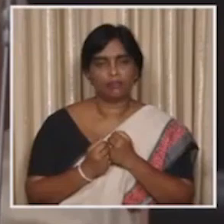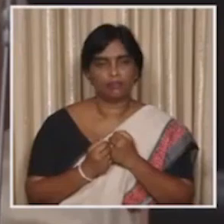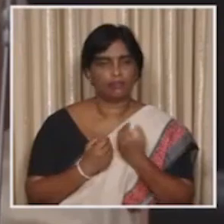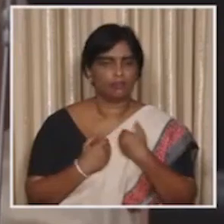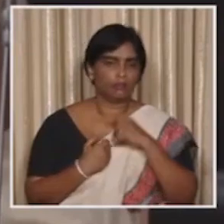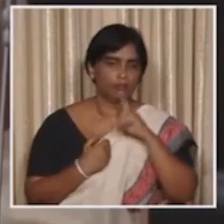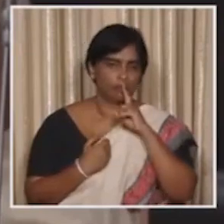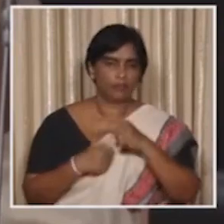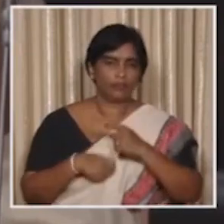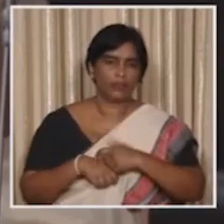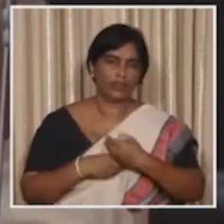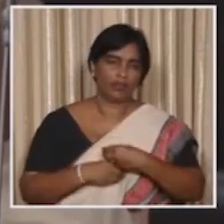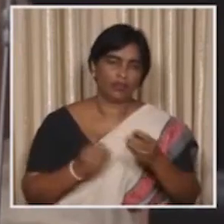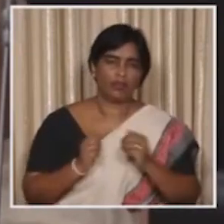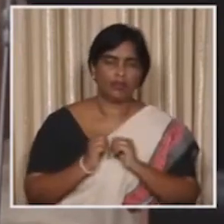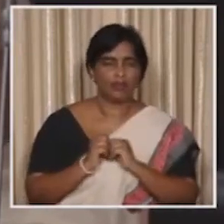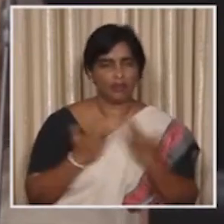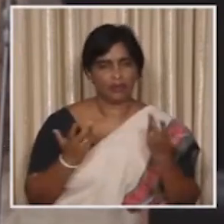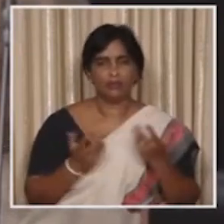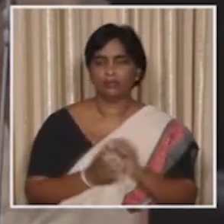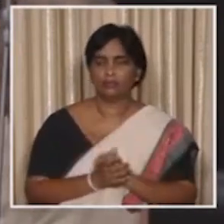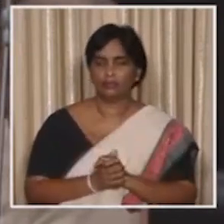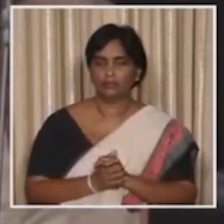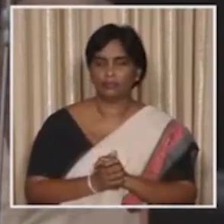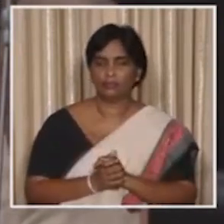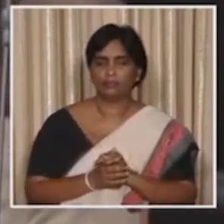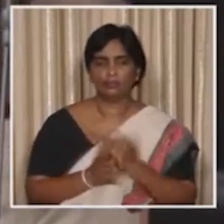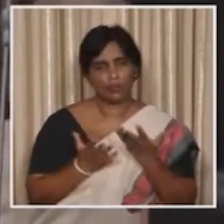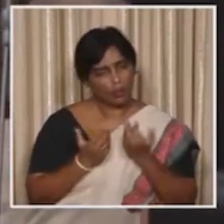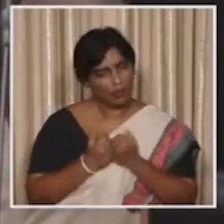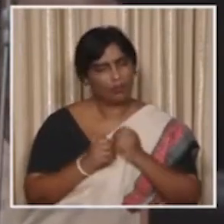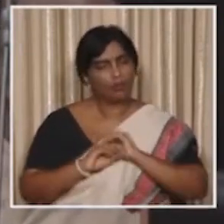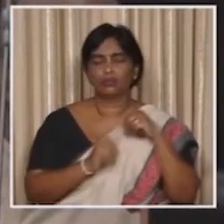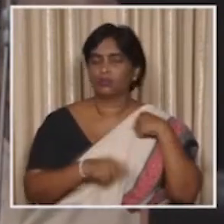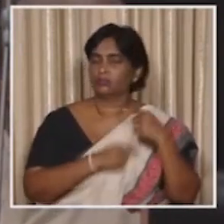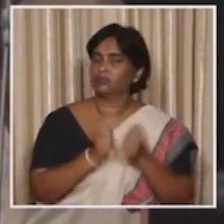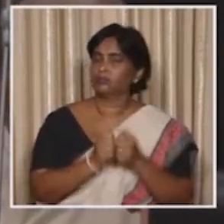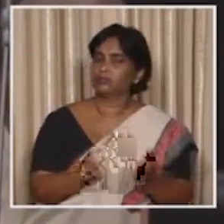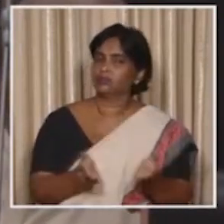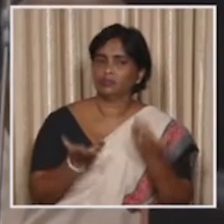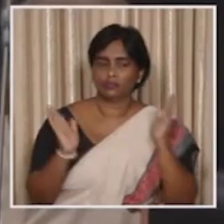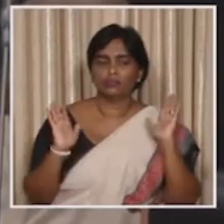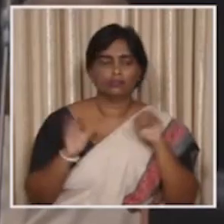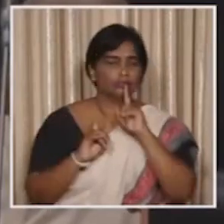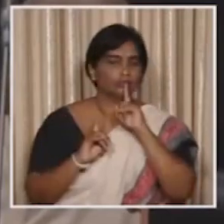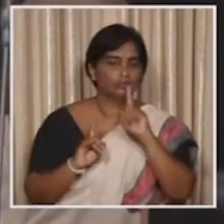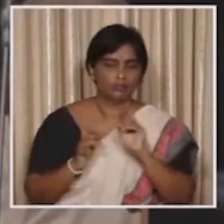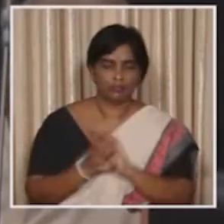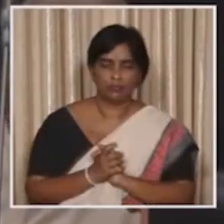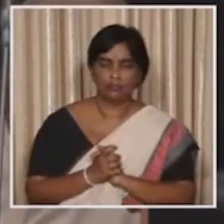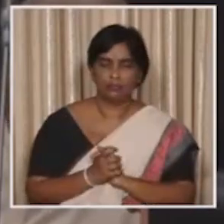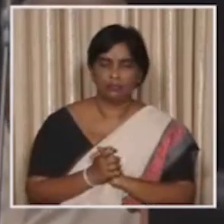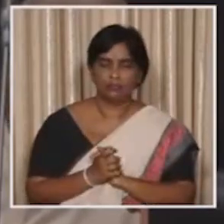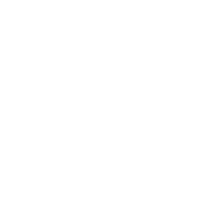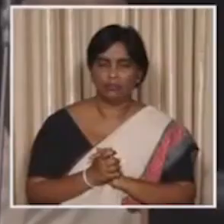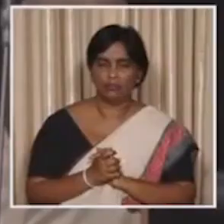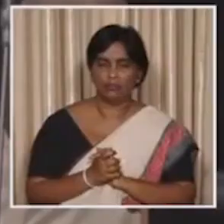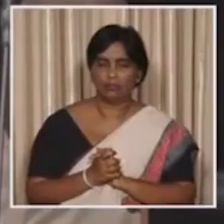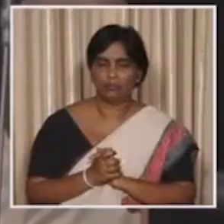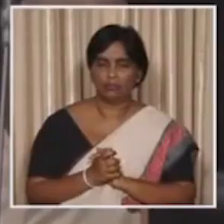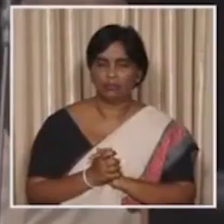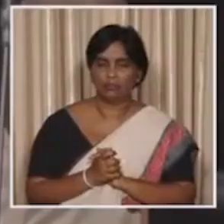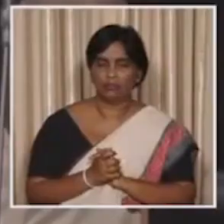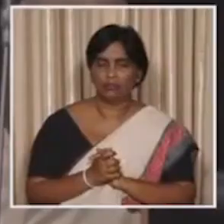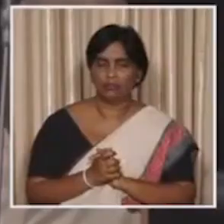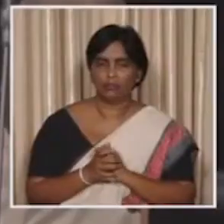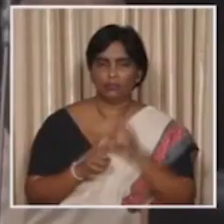nan kiyanne me kali nasthi karanne wadanna naha kiyala oyaka. Ith karanna onna okkoma karagena yanne. Echcharai mata kiyanna tiyenne. ඒ ගැන ඊට